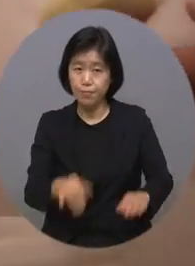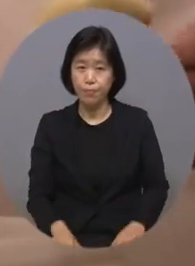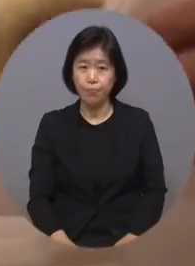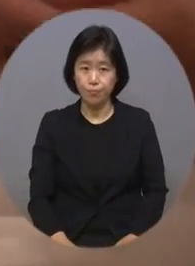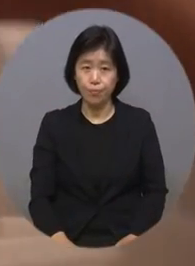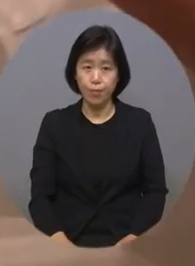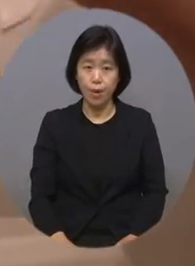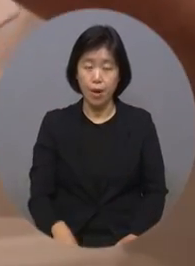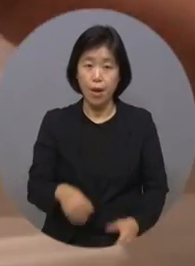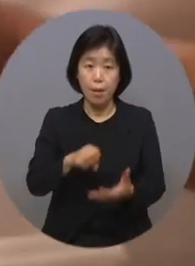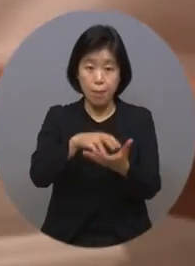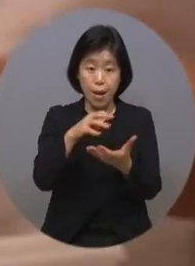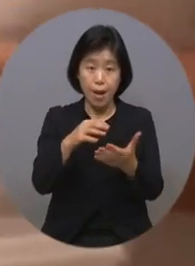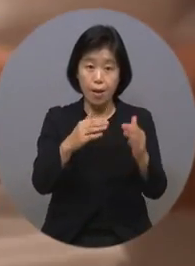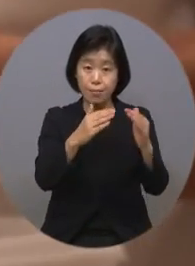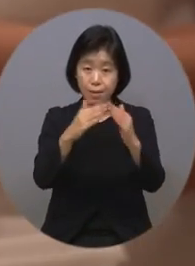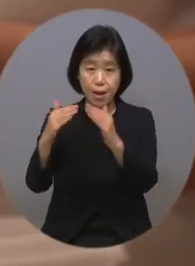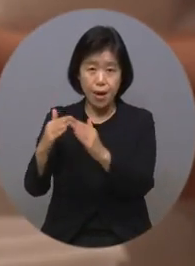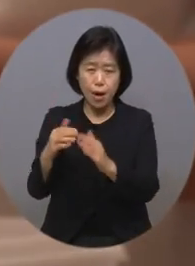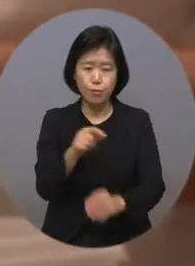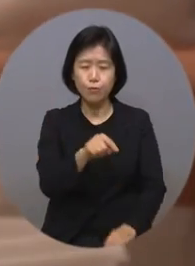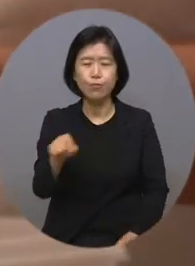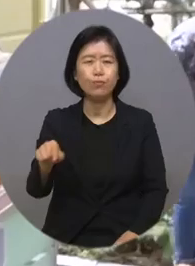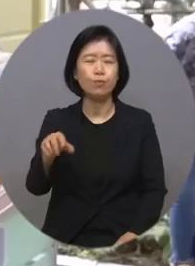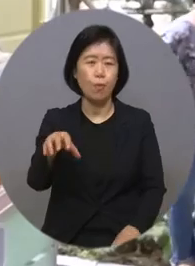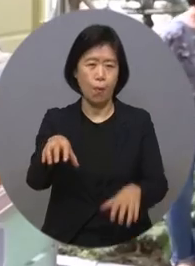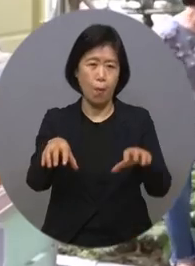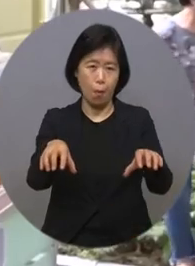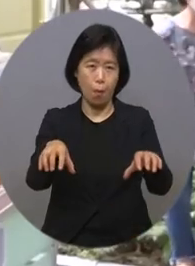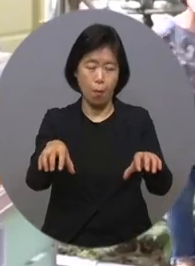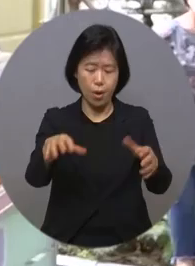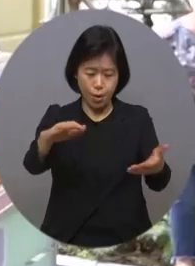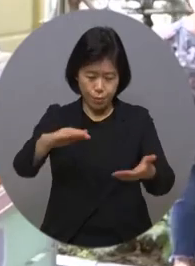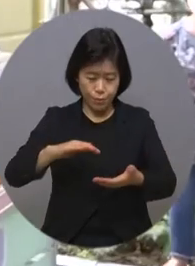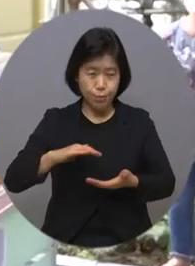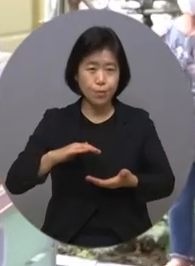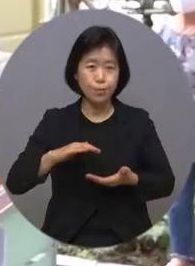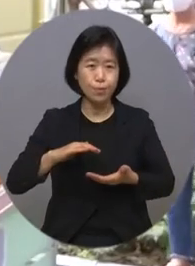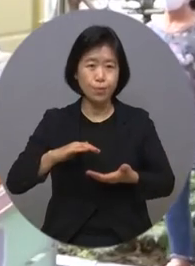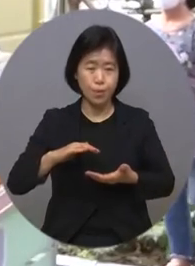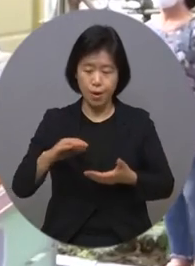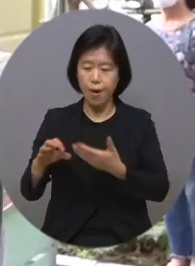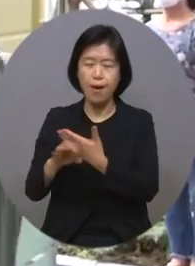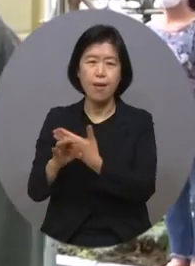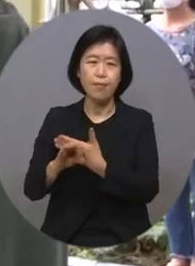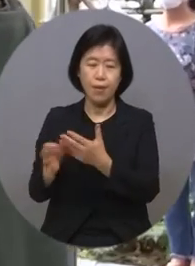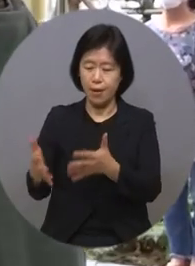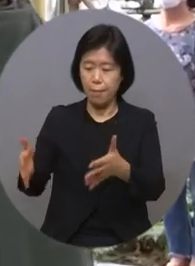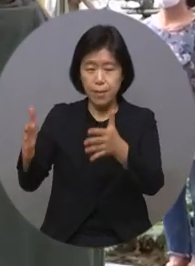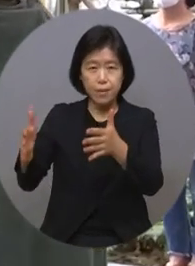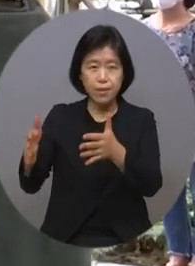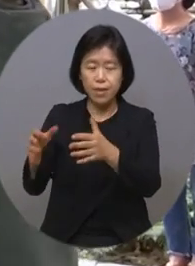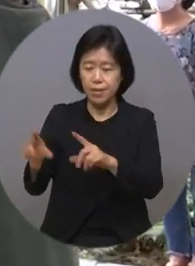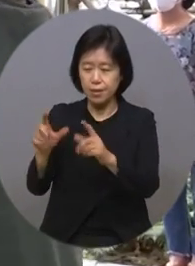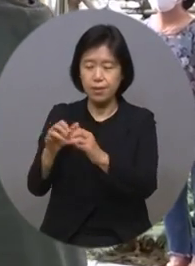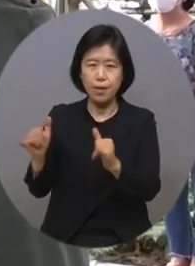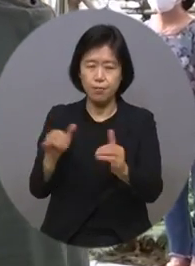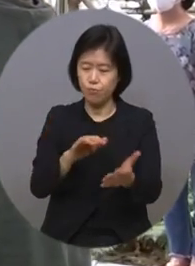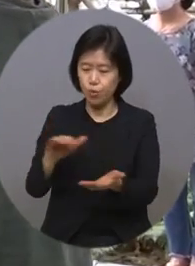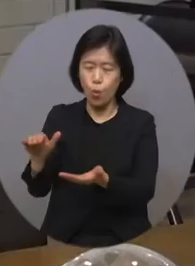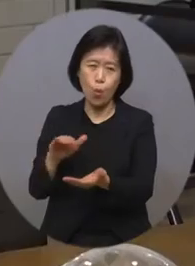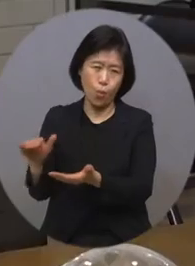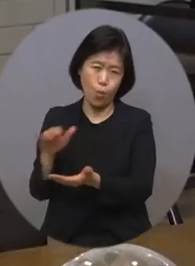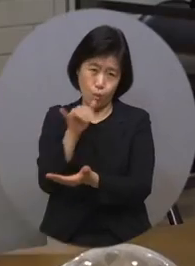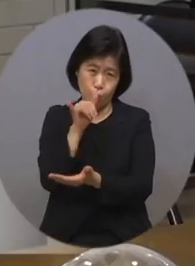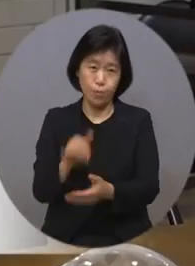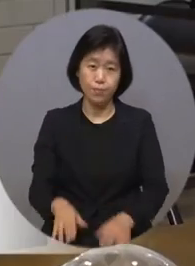곳에서 매일 신선한 빵을 풍성히 기부해 임대 아파트 단지 내 취약계층의 먹거리 지원에 중추적 역할을 하고 있습니다.